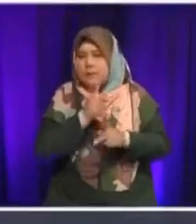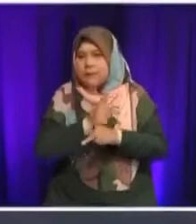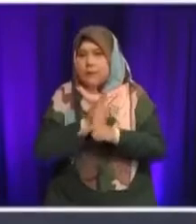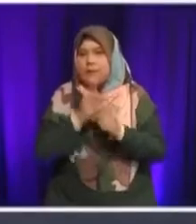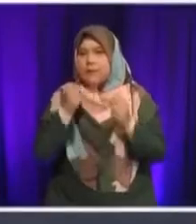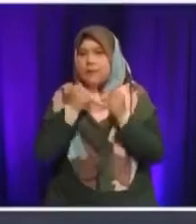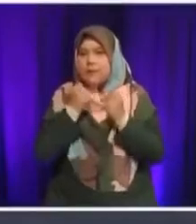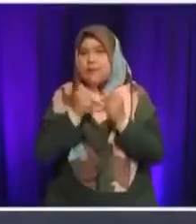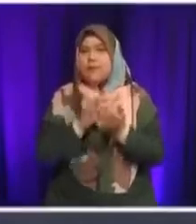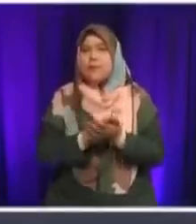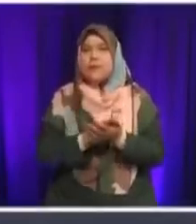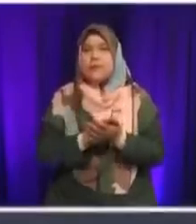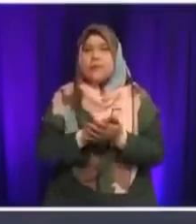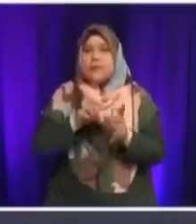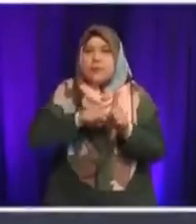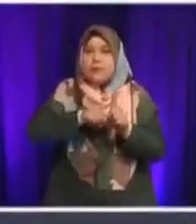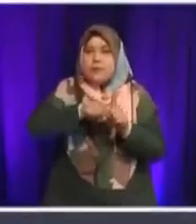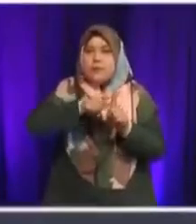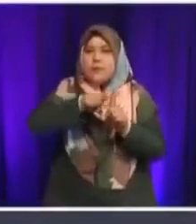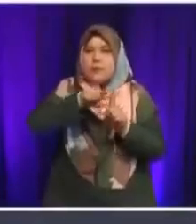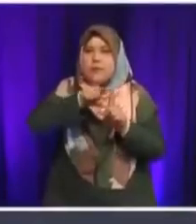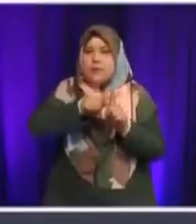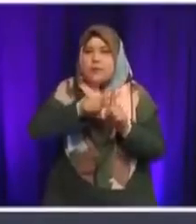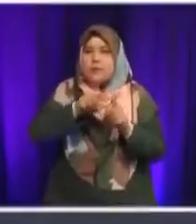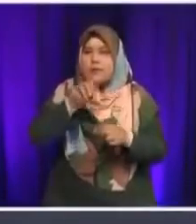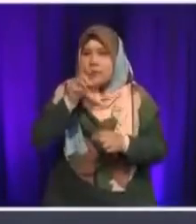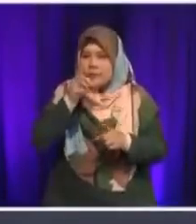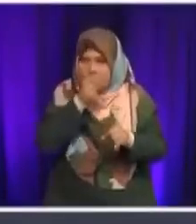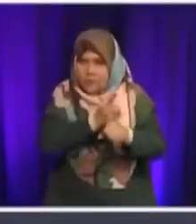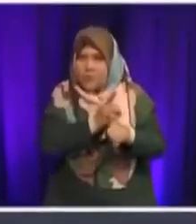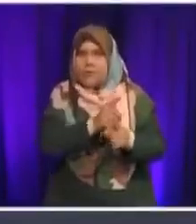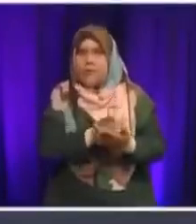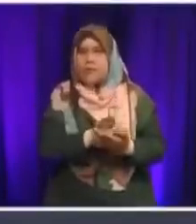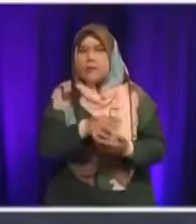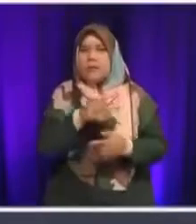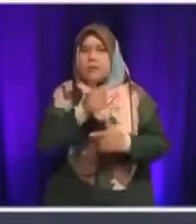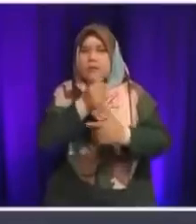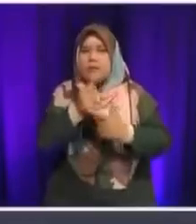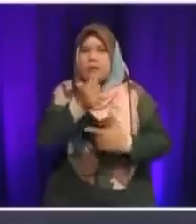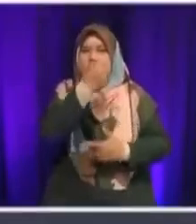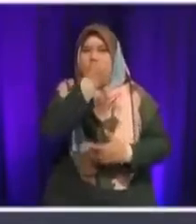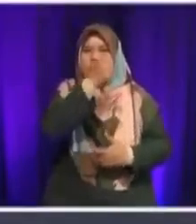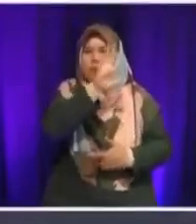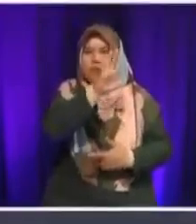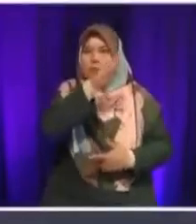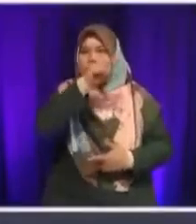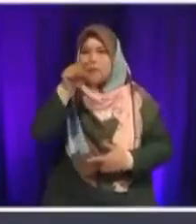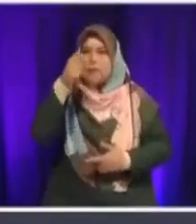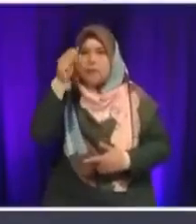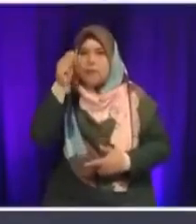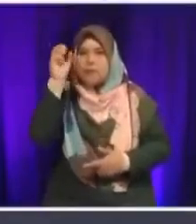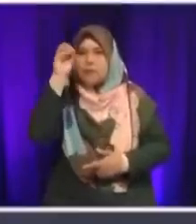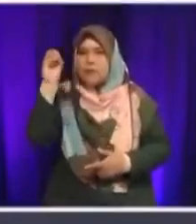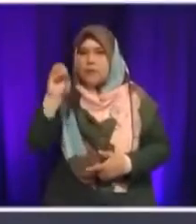peci sejuk pada suhu yang tepat oke oke suhunya mesti antara 10 5 hingga 10 derajat Celcius